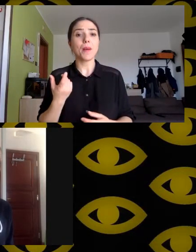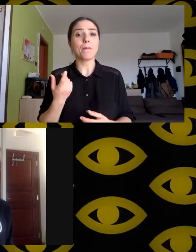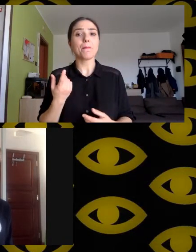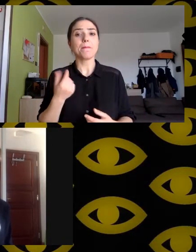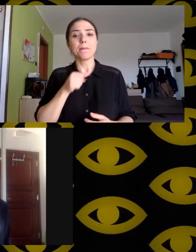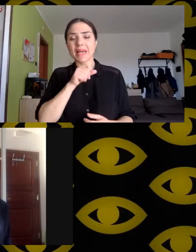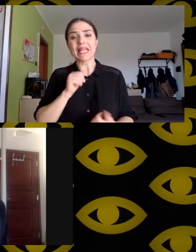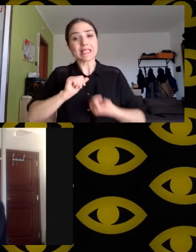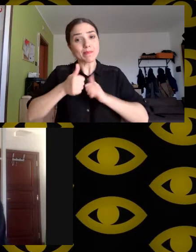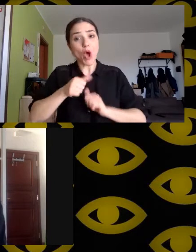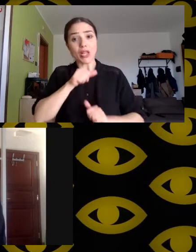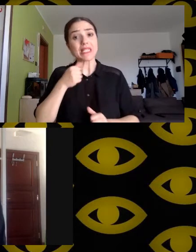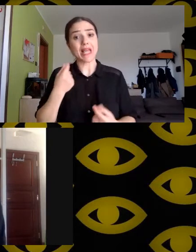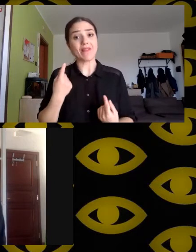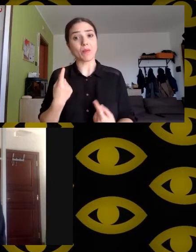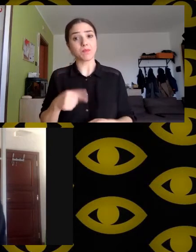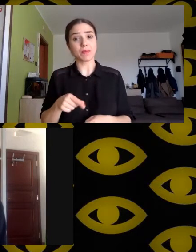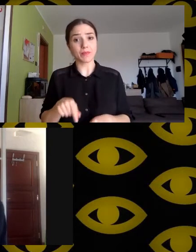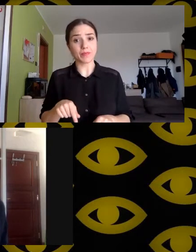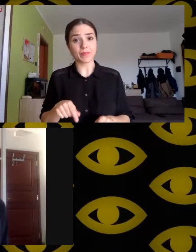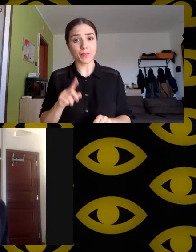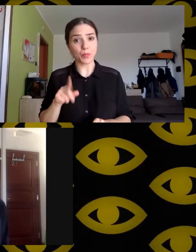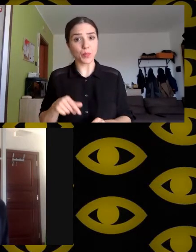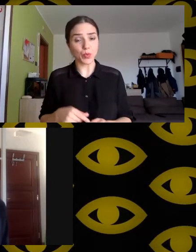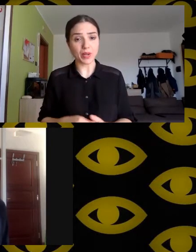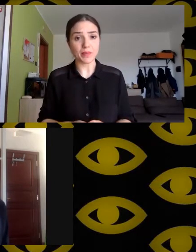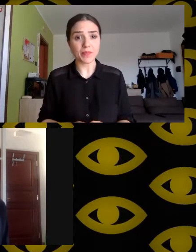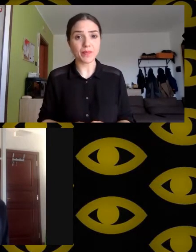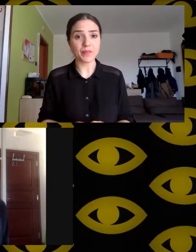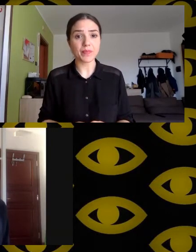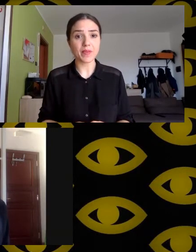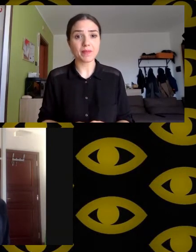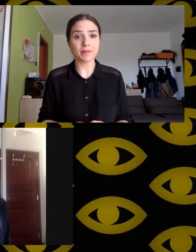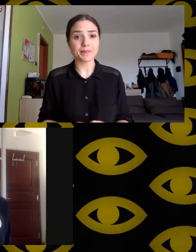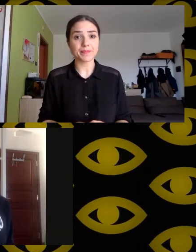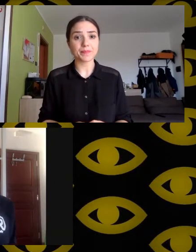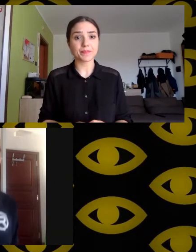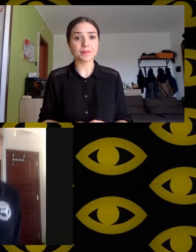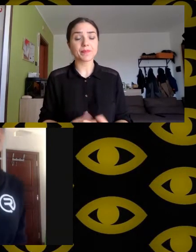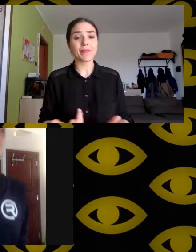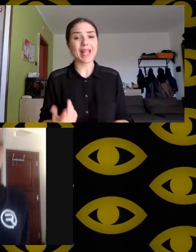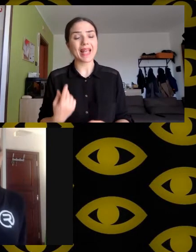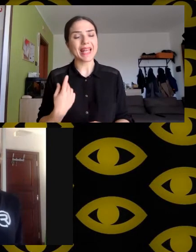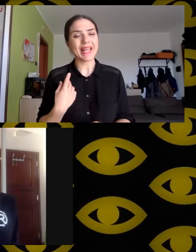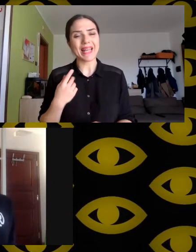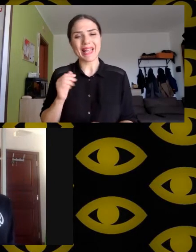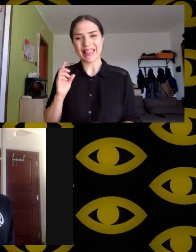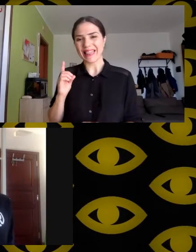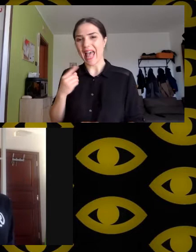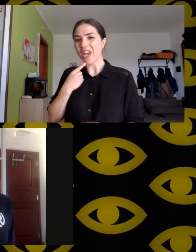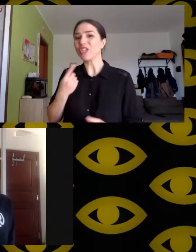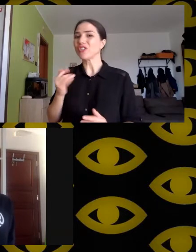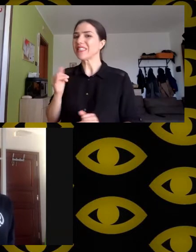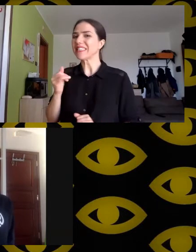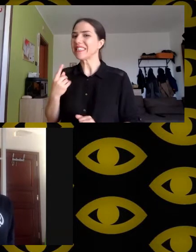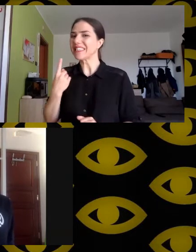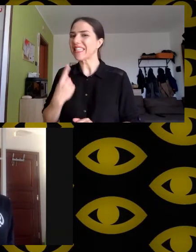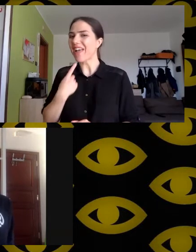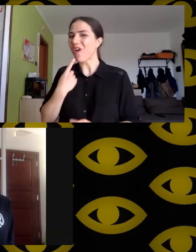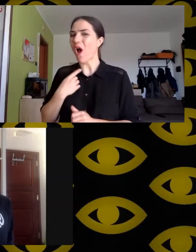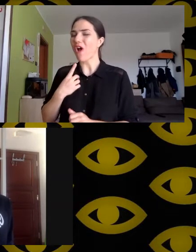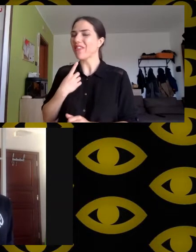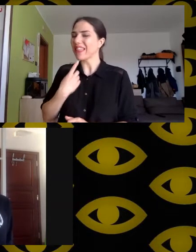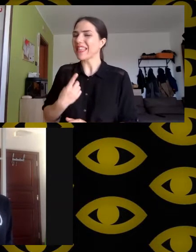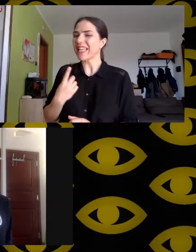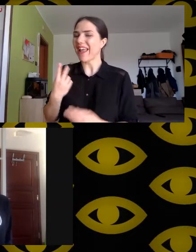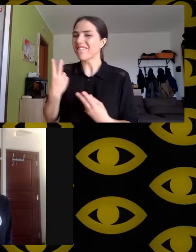questo. Ma ti devo confessare che proprio in questo periodo io ho cominciato a fare più attività fisica in casa